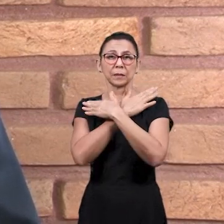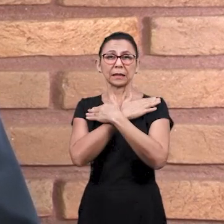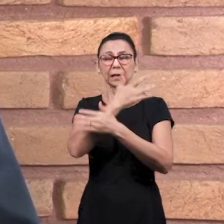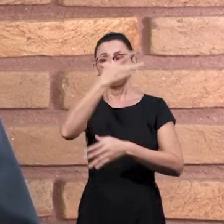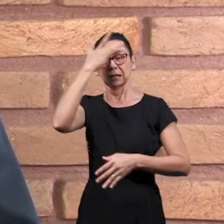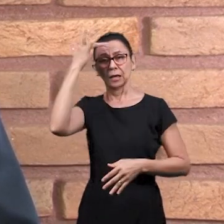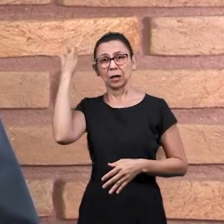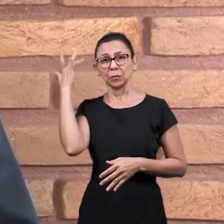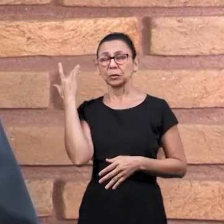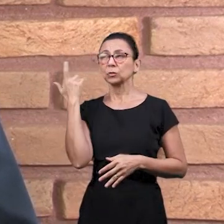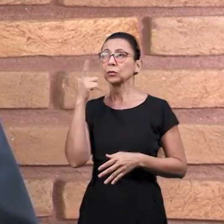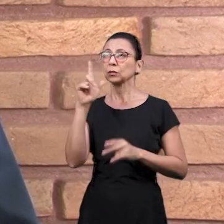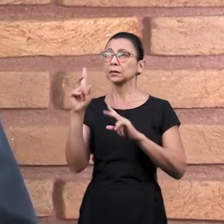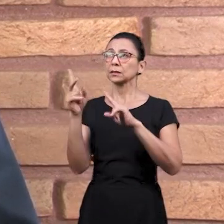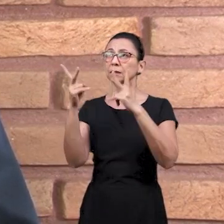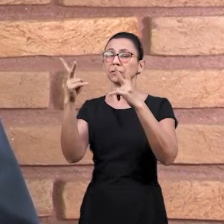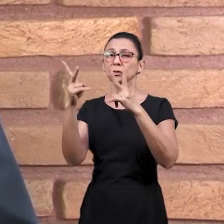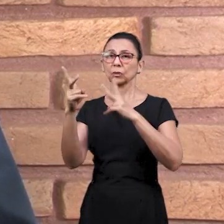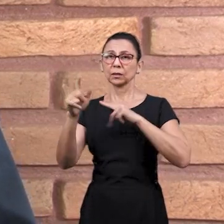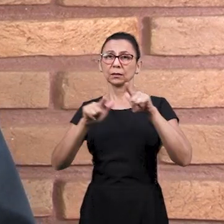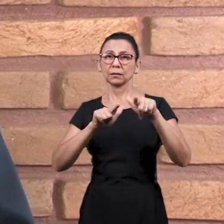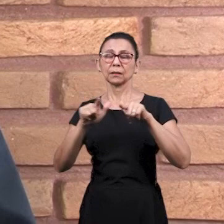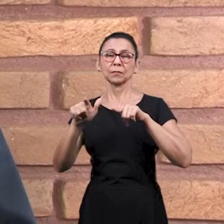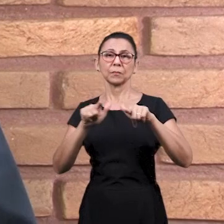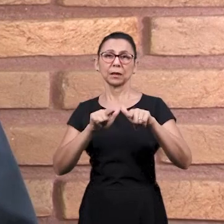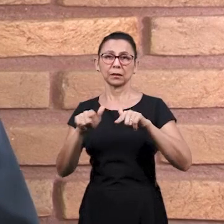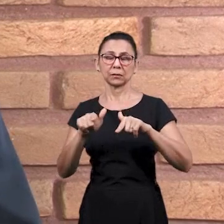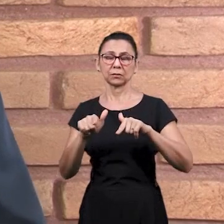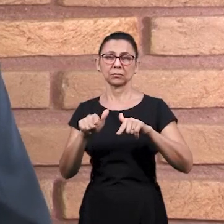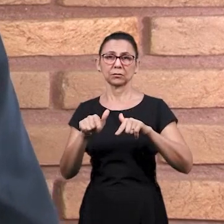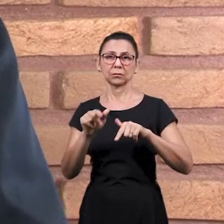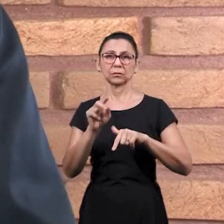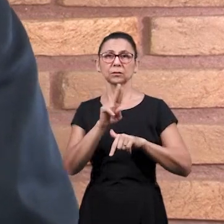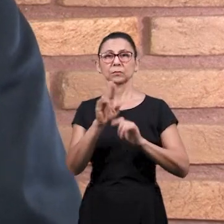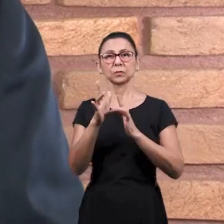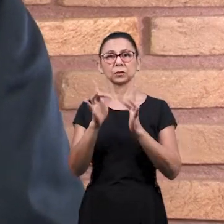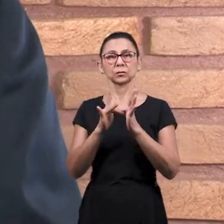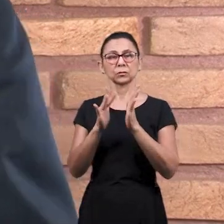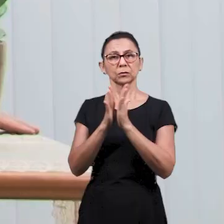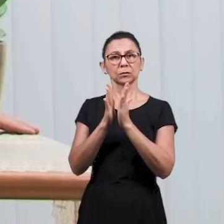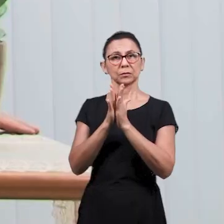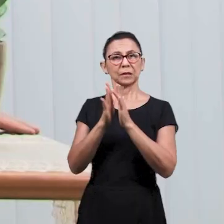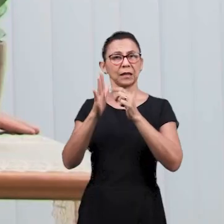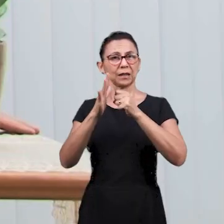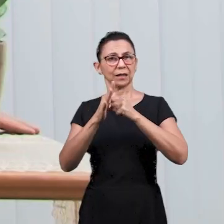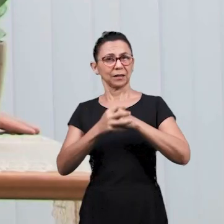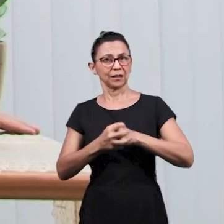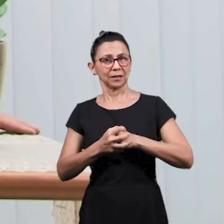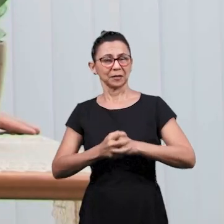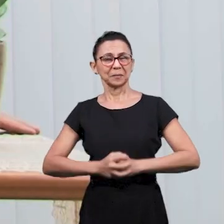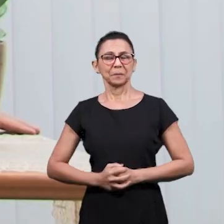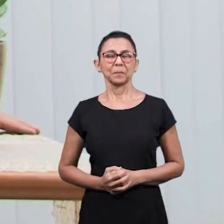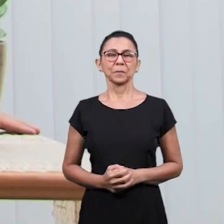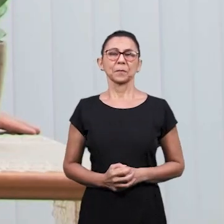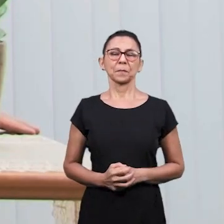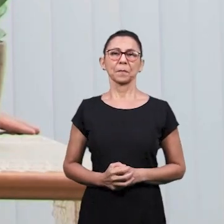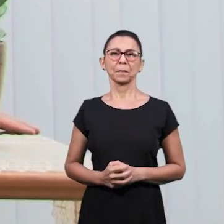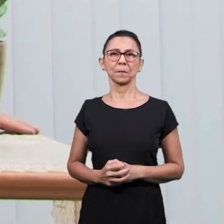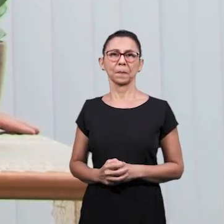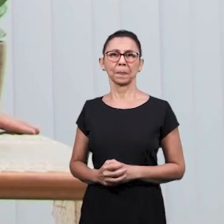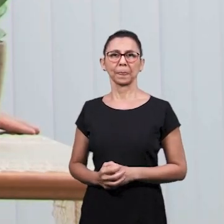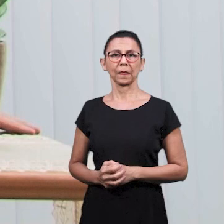помощи. Господь, также помоги нам, сохрани нашу работу. Мы взываем Тебя во имя Господа Иисуса. Аминь. Слава